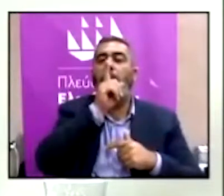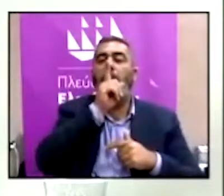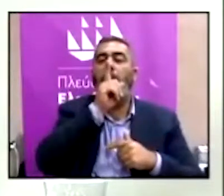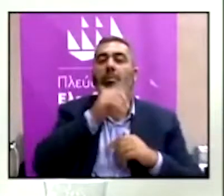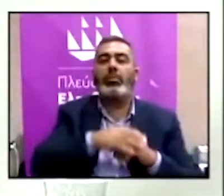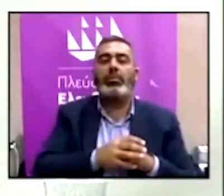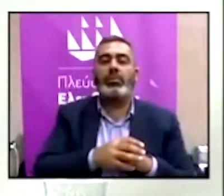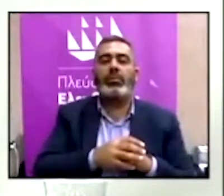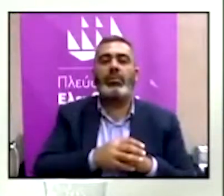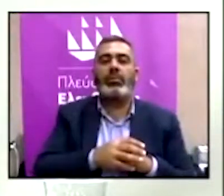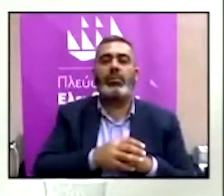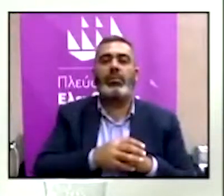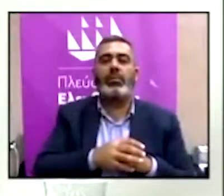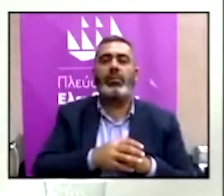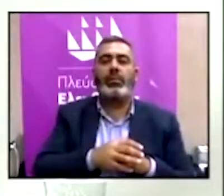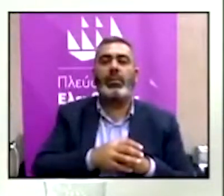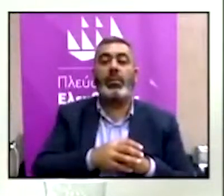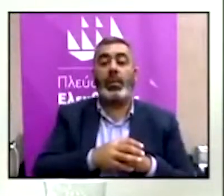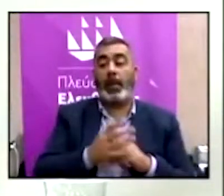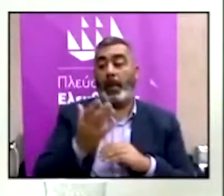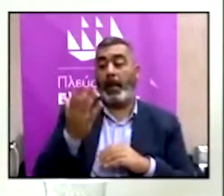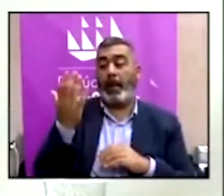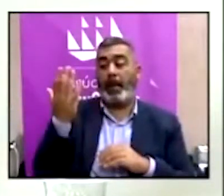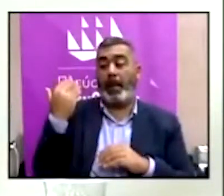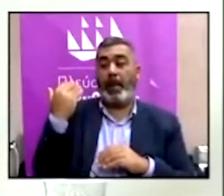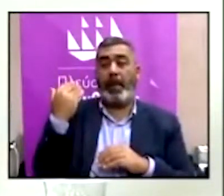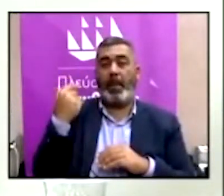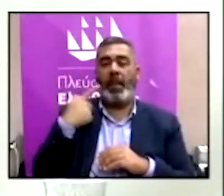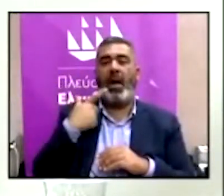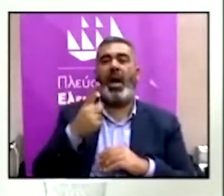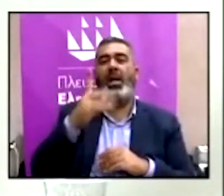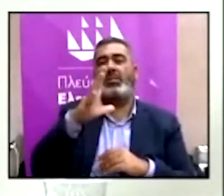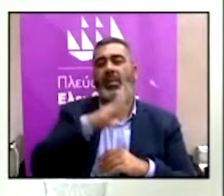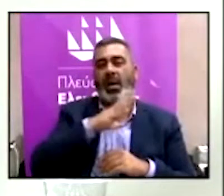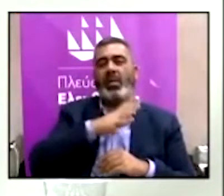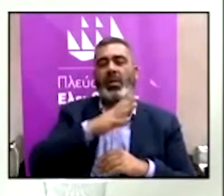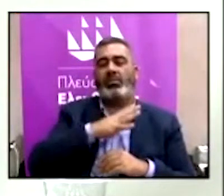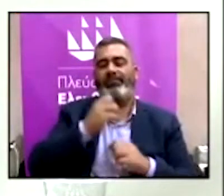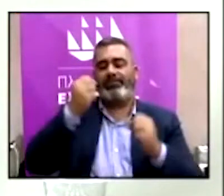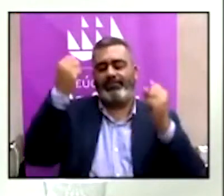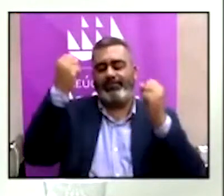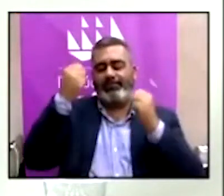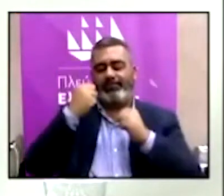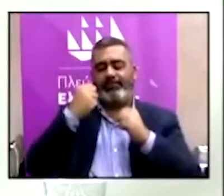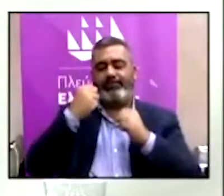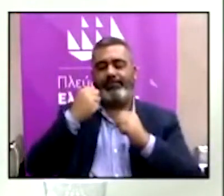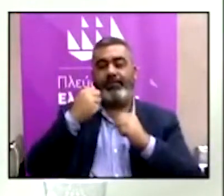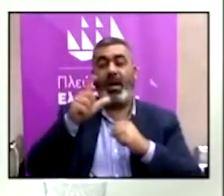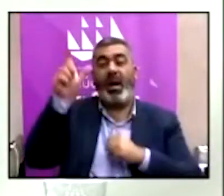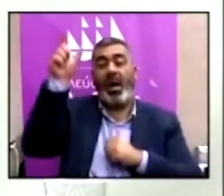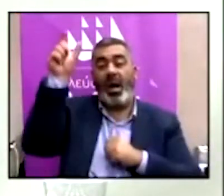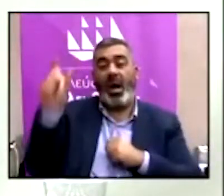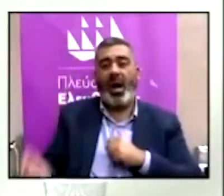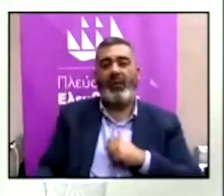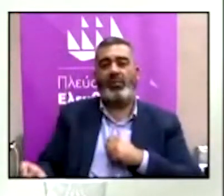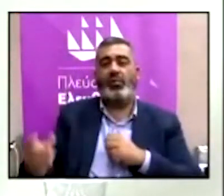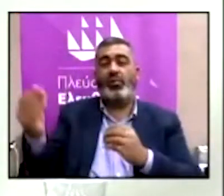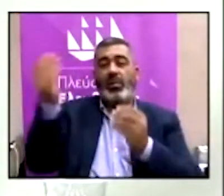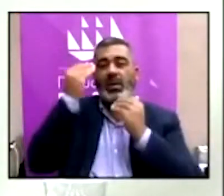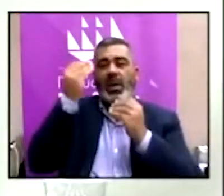χάσαμε πολύ πρόσφατα ένα σπουδαίο άνθρωπο που δίδαξε